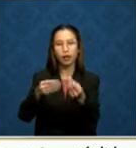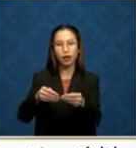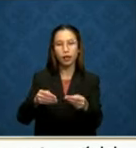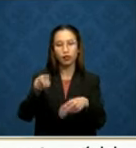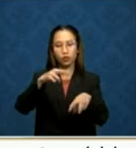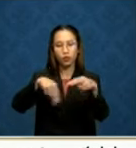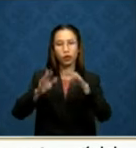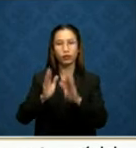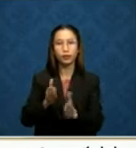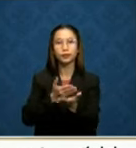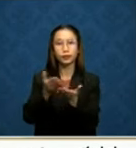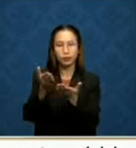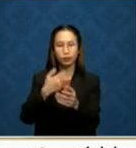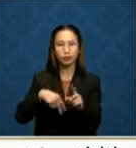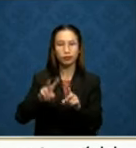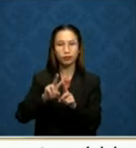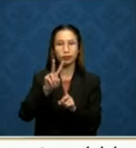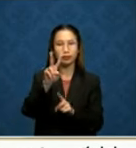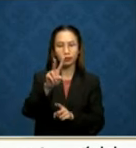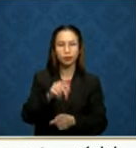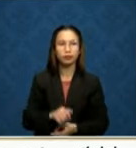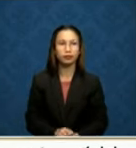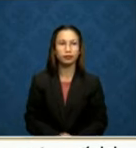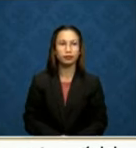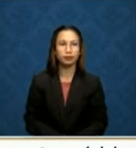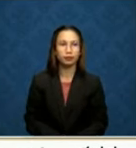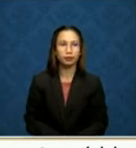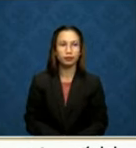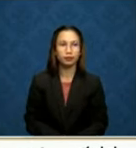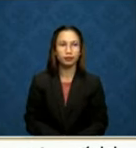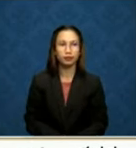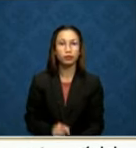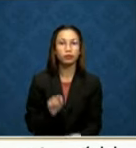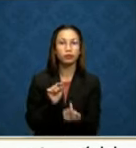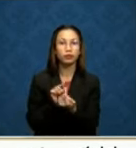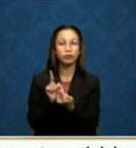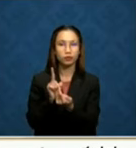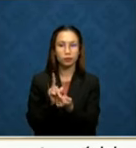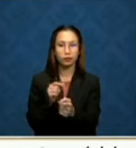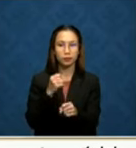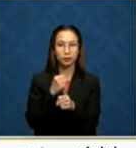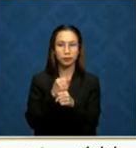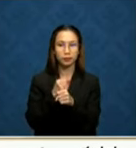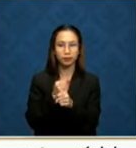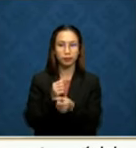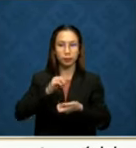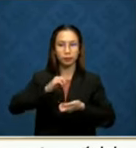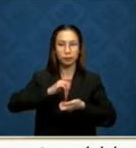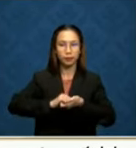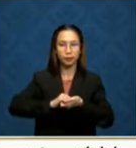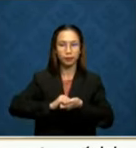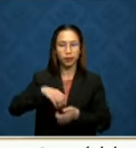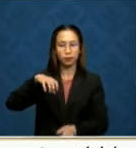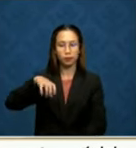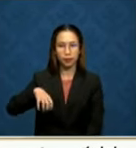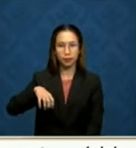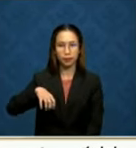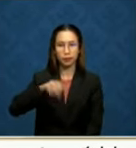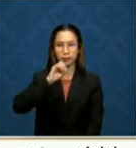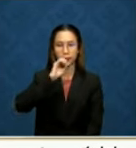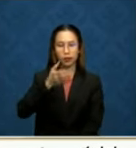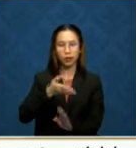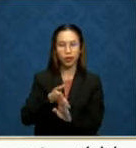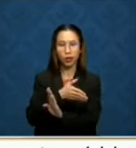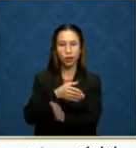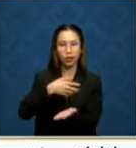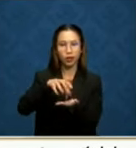ดถึงการขวบรวมกิจการและปุกขาดเมอกี้ทางหน่วยงานกได้เกลิ่ไป